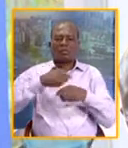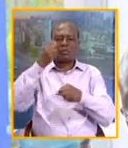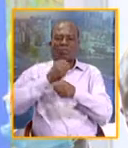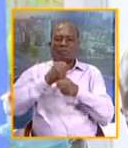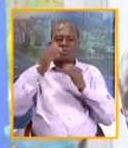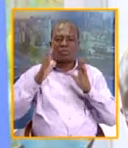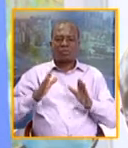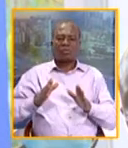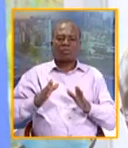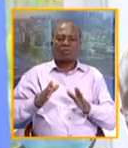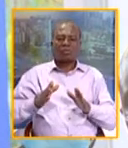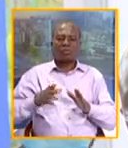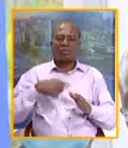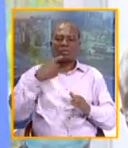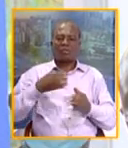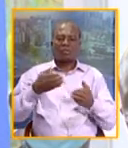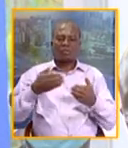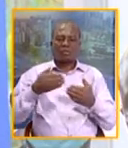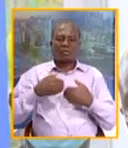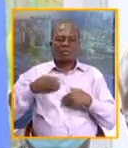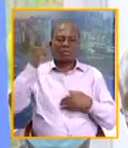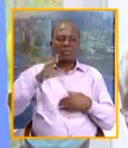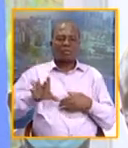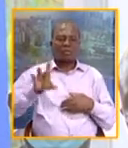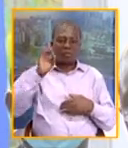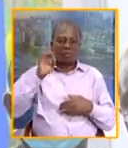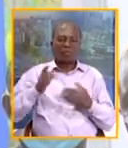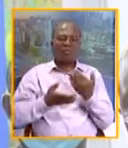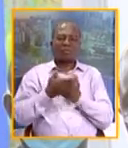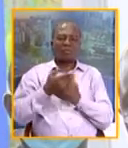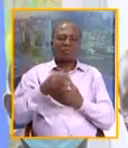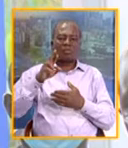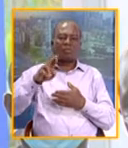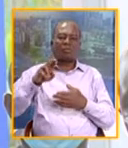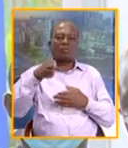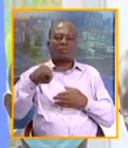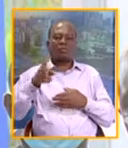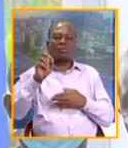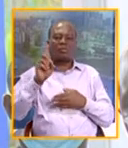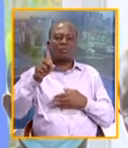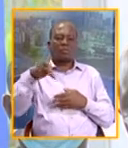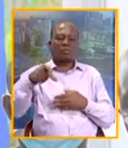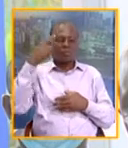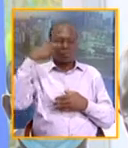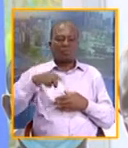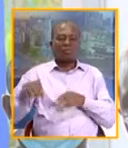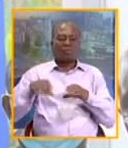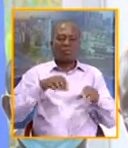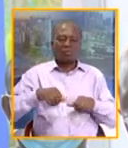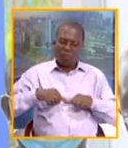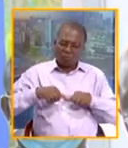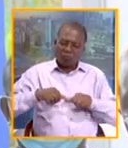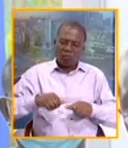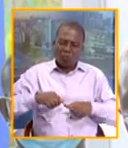celui qui avait été unanimement choisi par le rhdp pour assurer la continuité de votre oeuvre